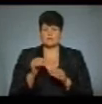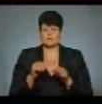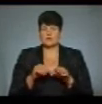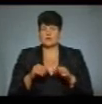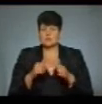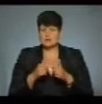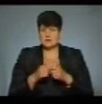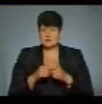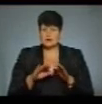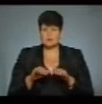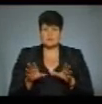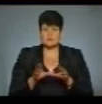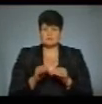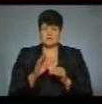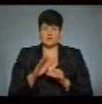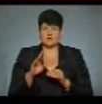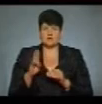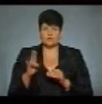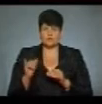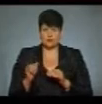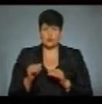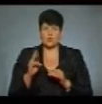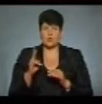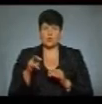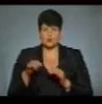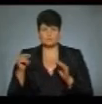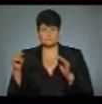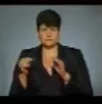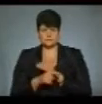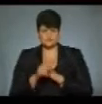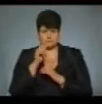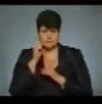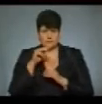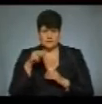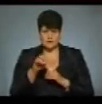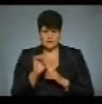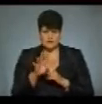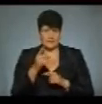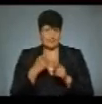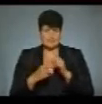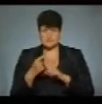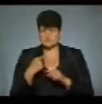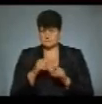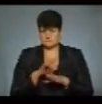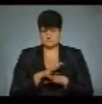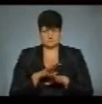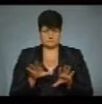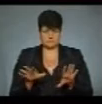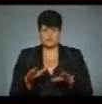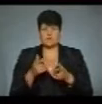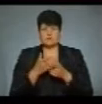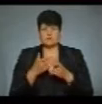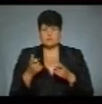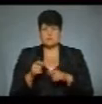того, як разом із Віктором Януковичем Клюєв залишив Україну 2014-го, назад він не повертався, адже, за